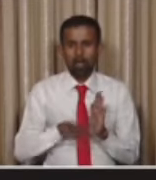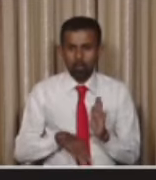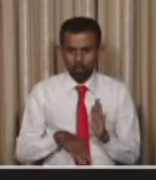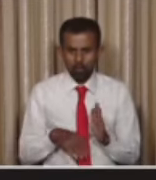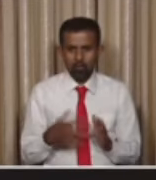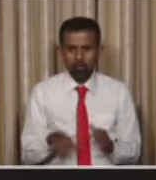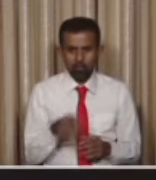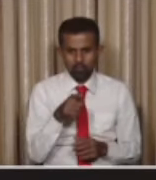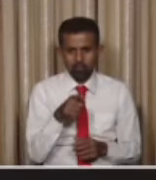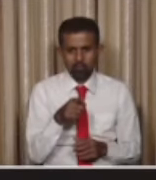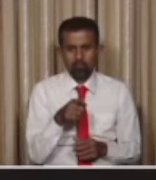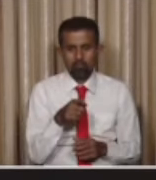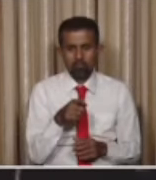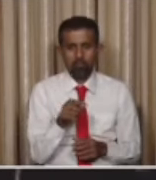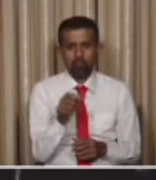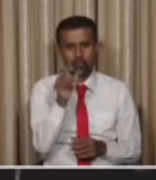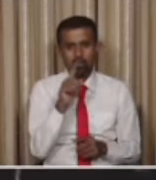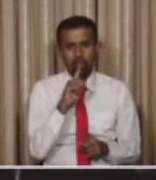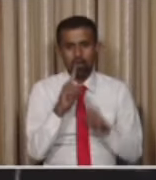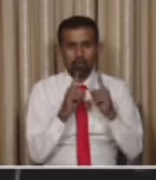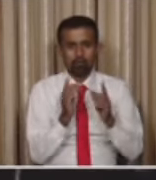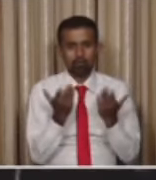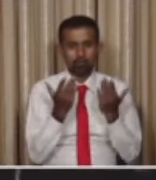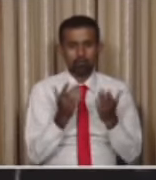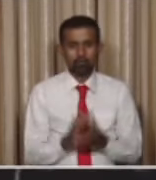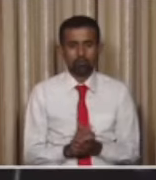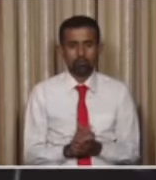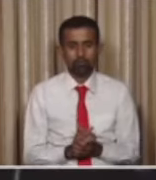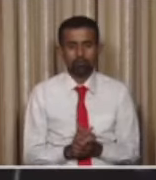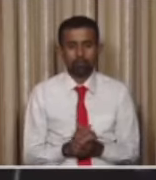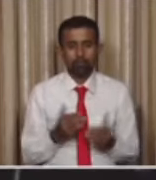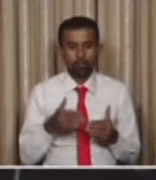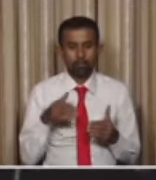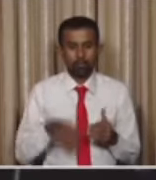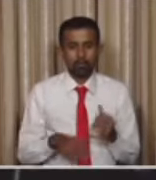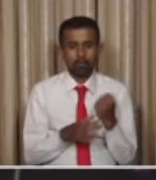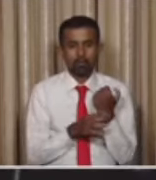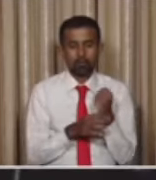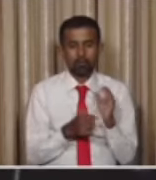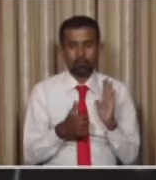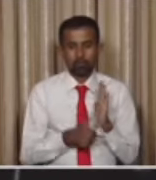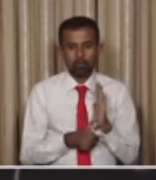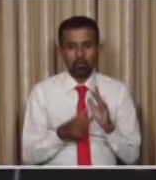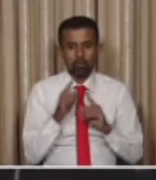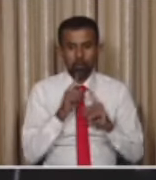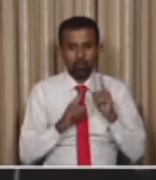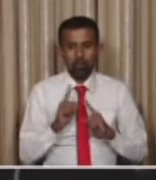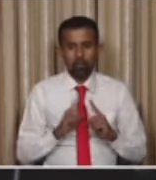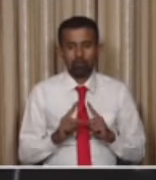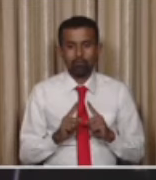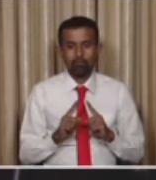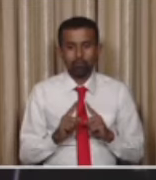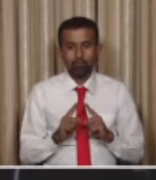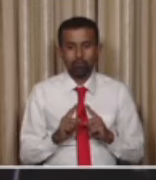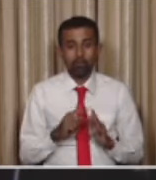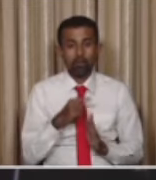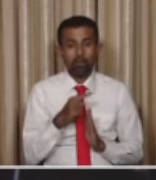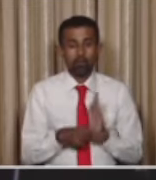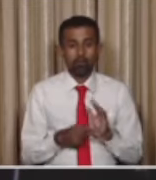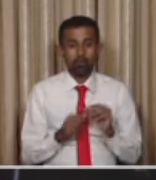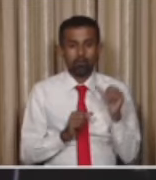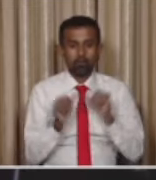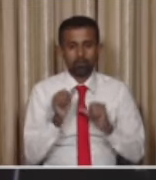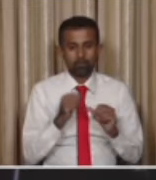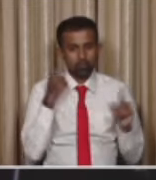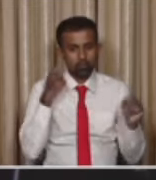මන්තුම කතා කරන්න. ගරු සභාපතිතුමනි අද ආයුර්වේද සංග්‍රහය ගැන අපි කතා කරන්නේ මේ දේශීය ඖෂධ